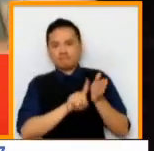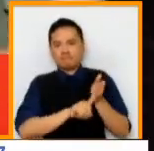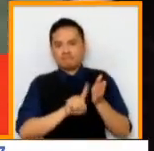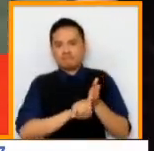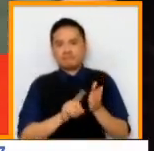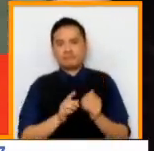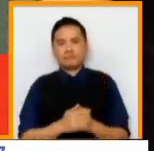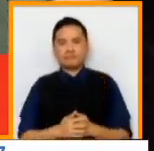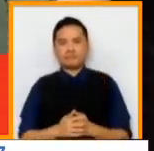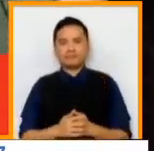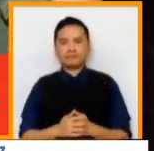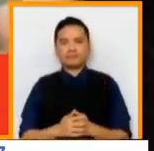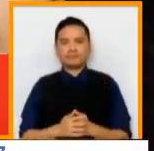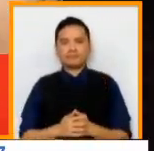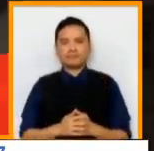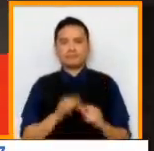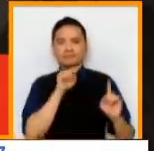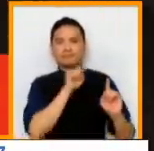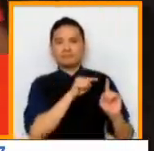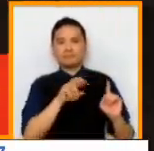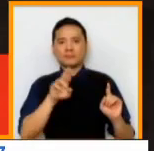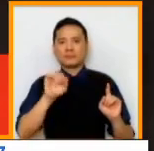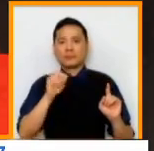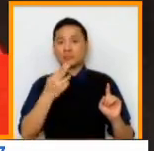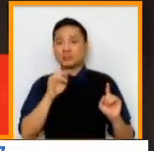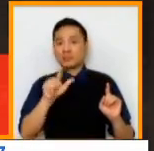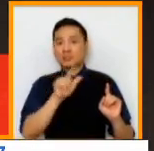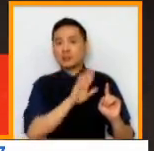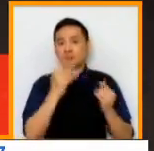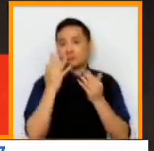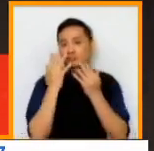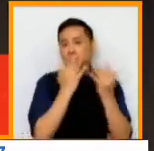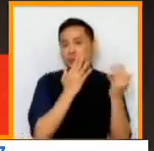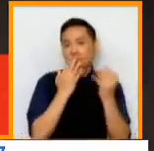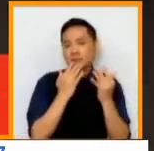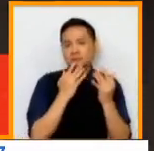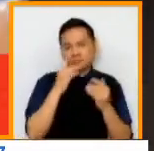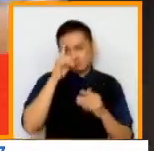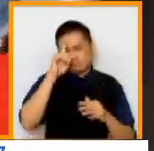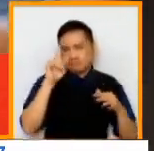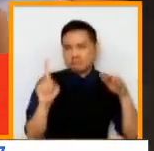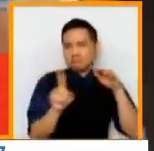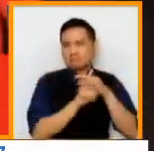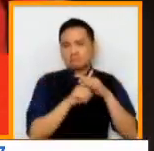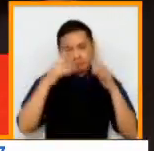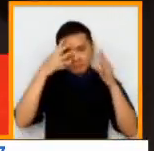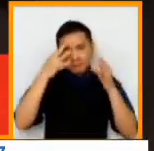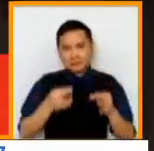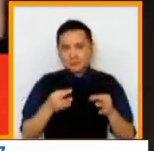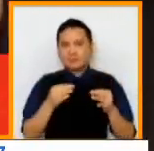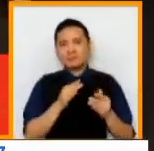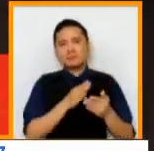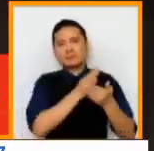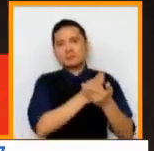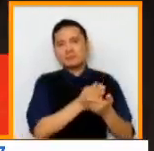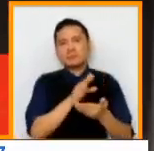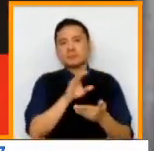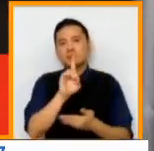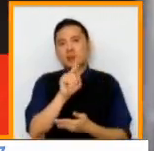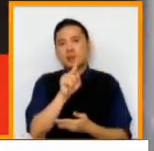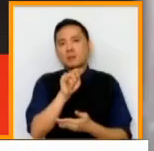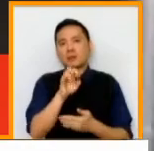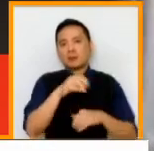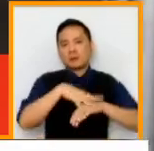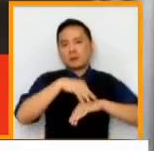Birthday ngayon ni Rachel at dito sana sa Dolomite Beach na naisipang mag-celebrate kasama ang anak at mga pamangkin. Ang problema, simula ngayong